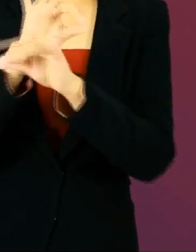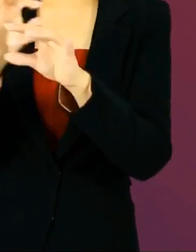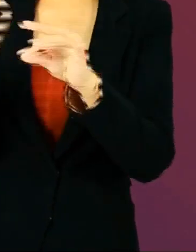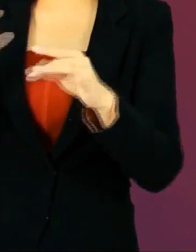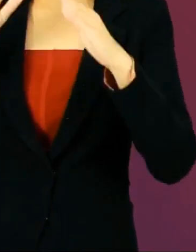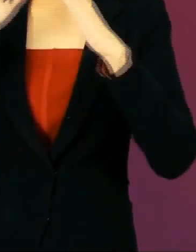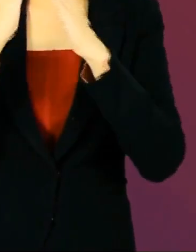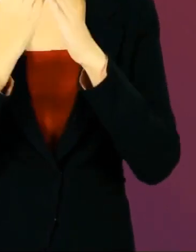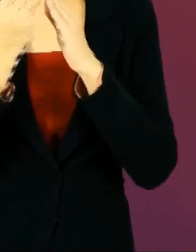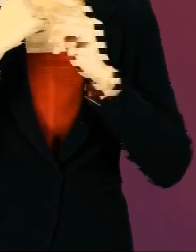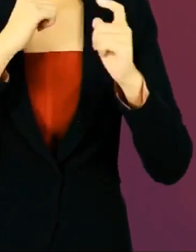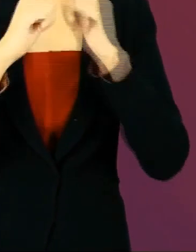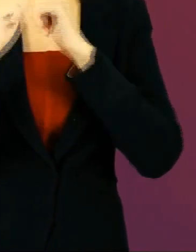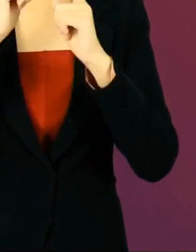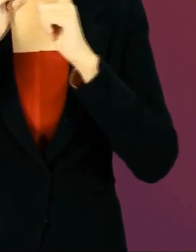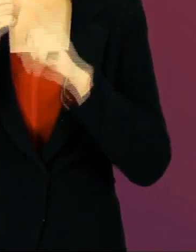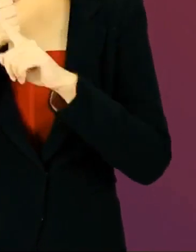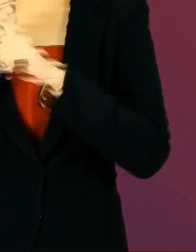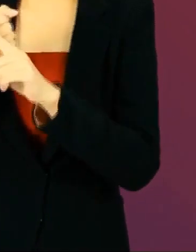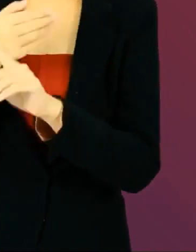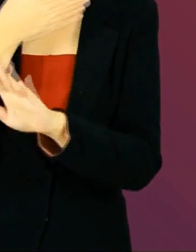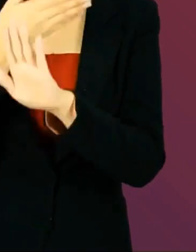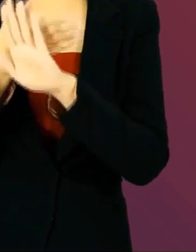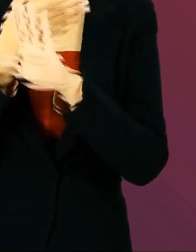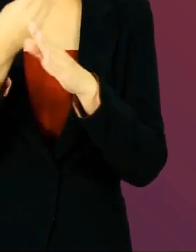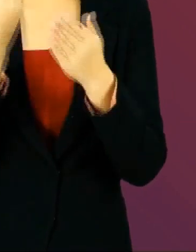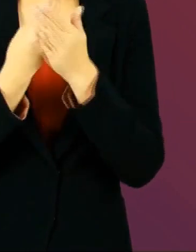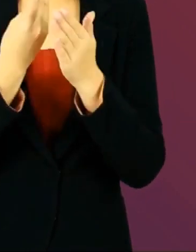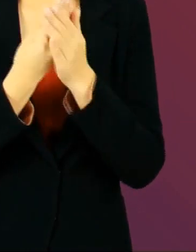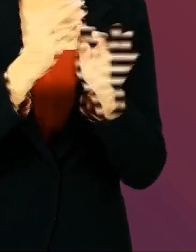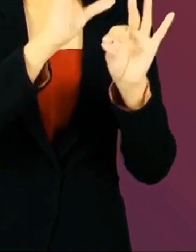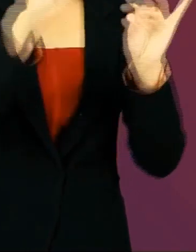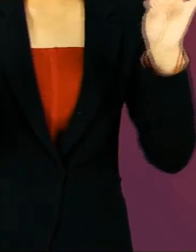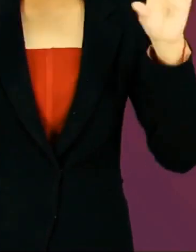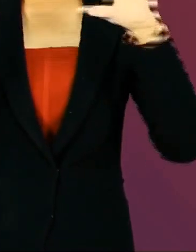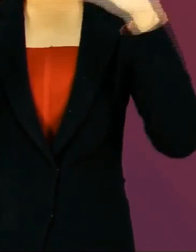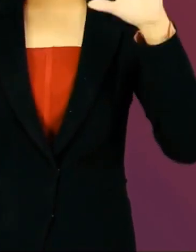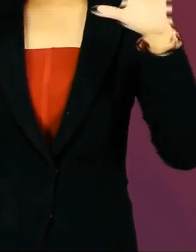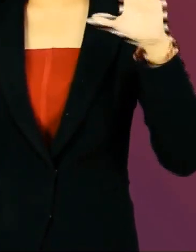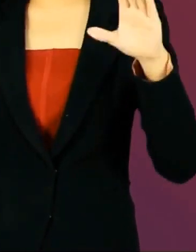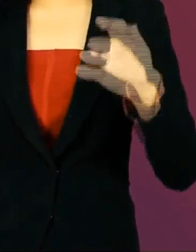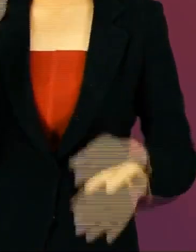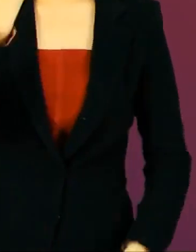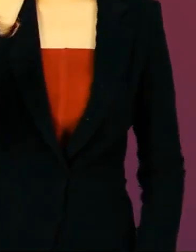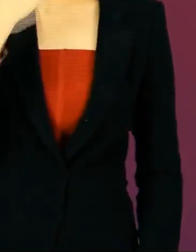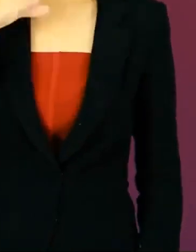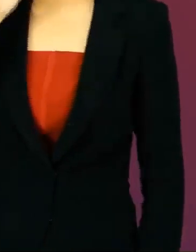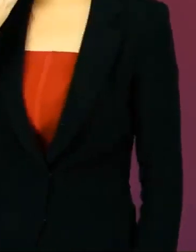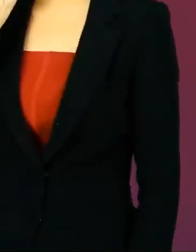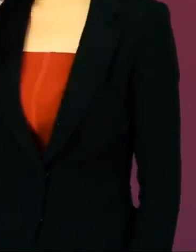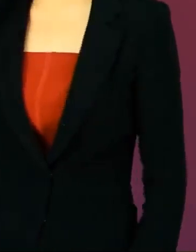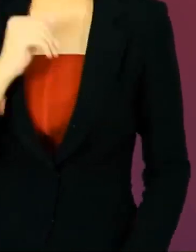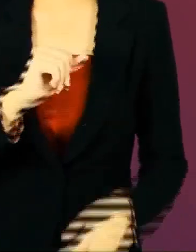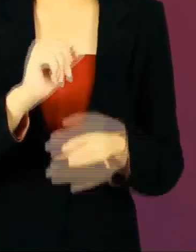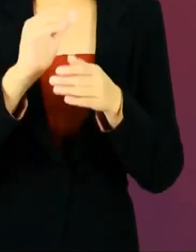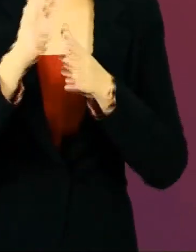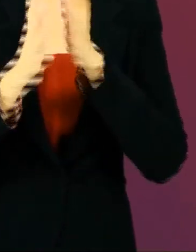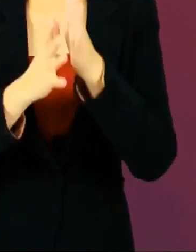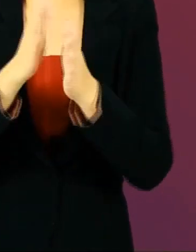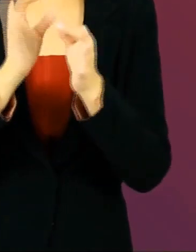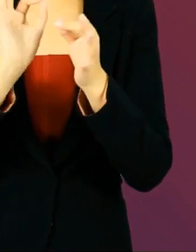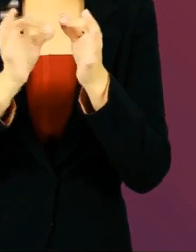тусғааду гарууд гербулдаг харилцаа хүчргейлэс хамгаалаг зэрг бүх төрлөөр онлайн хелмерчий өлчилгейг хавараа.